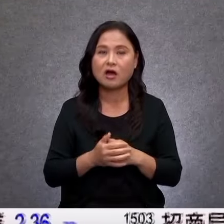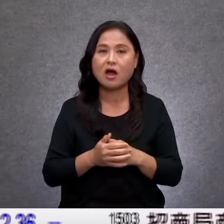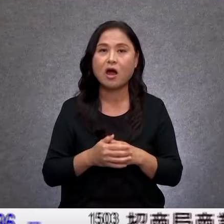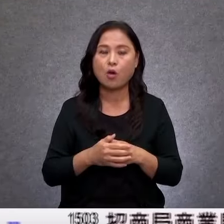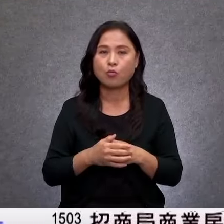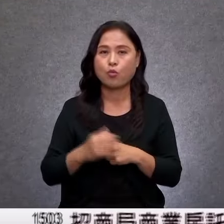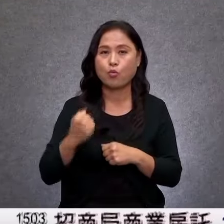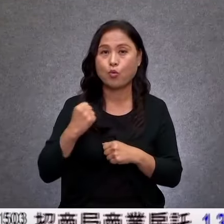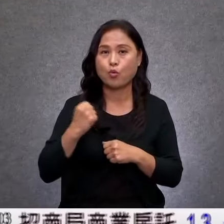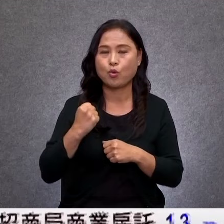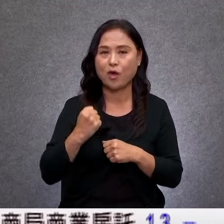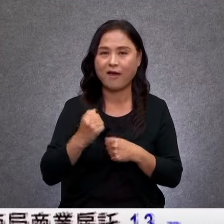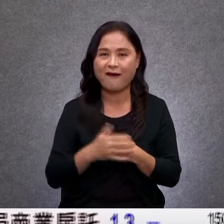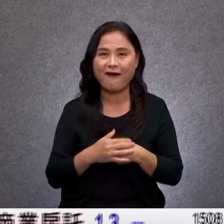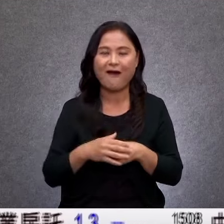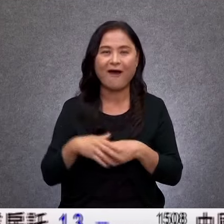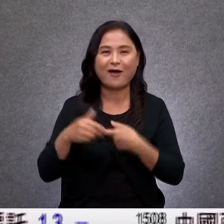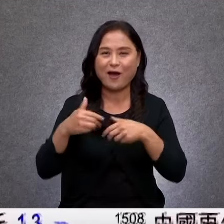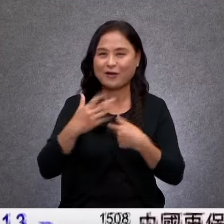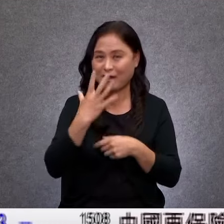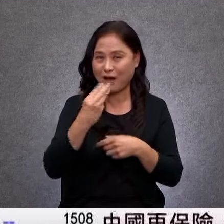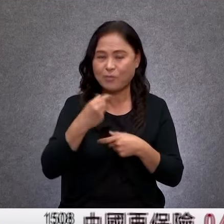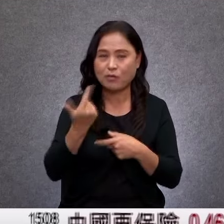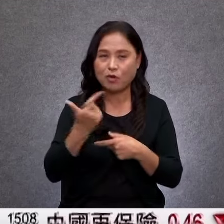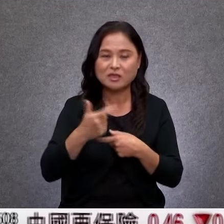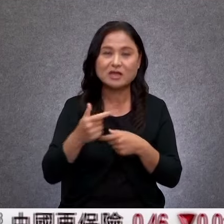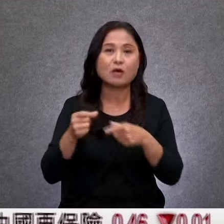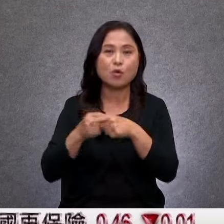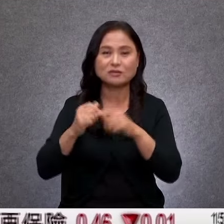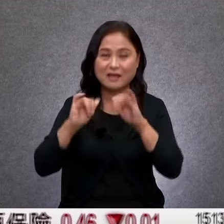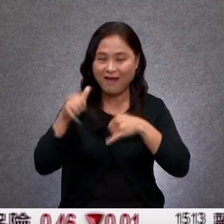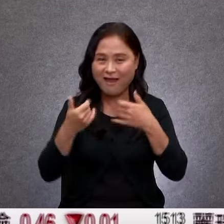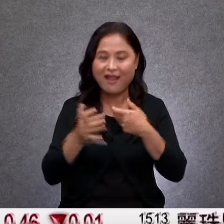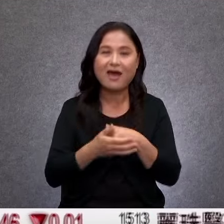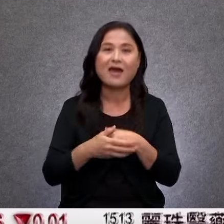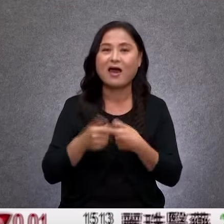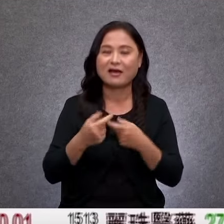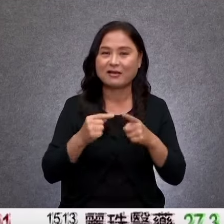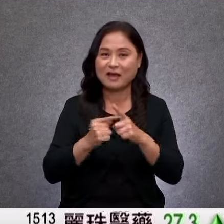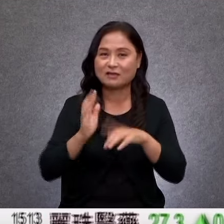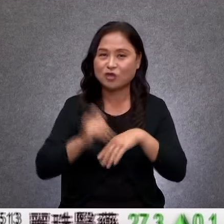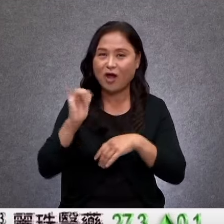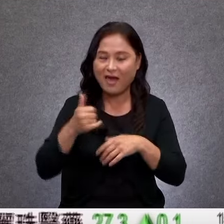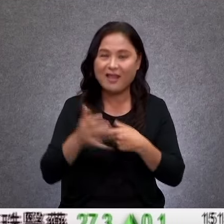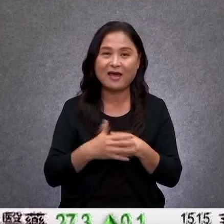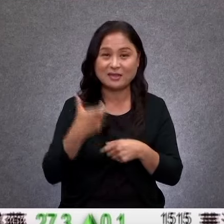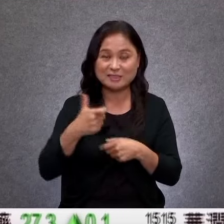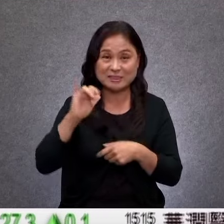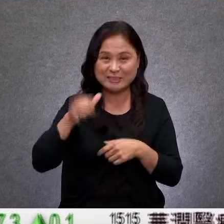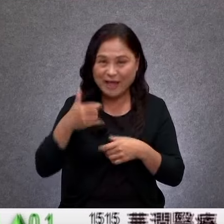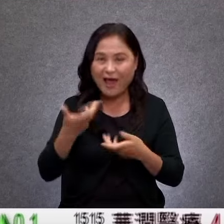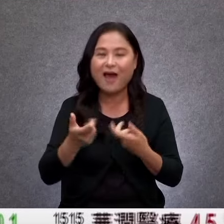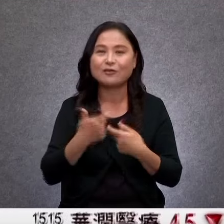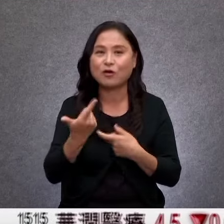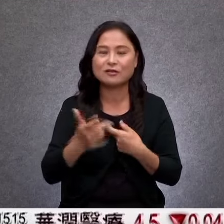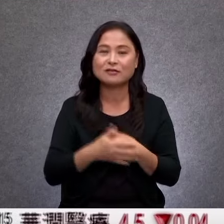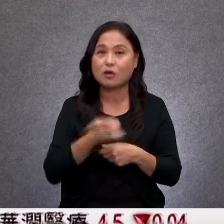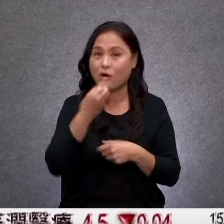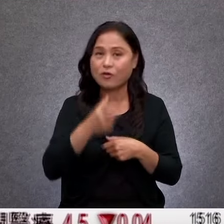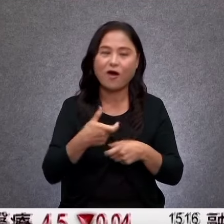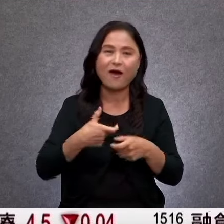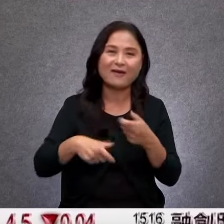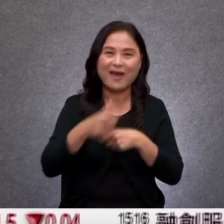咧，喺中長期，我哋會全力吸企業、吸人才、吸資金，嚟到將我哋嘅香